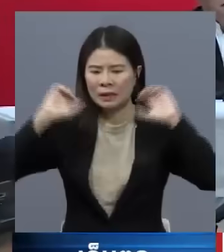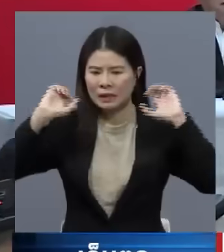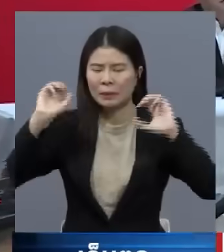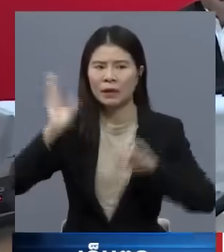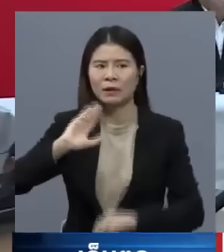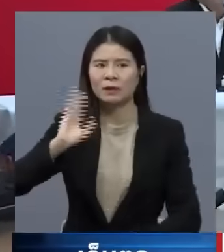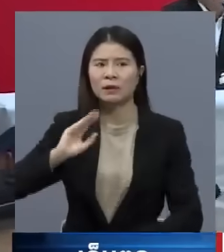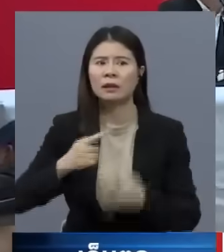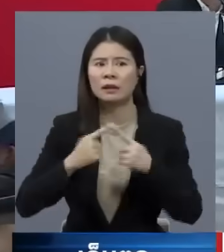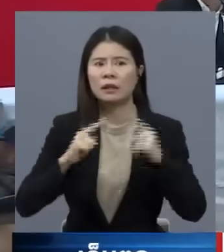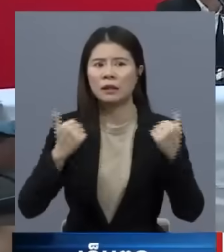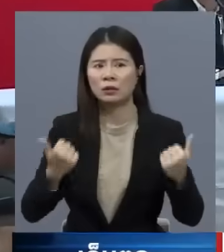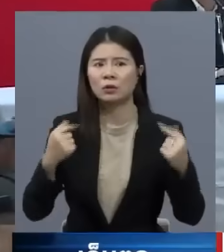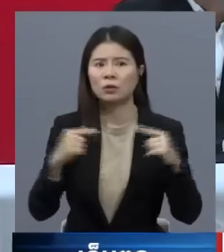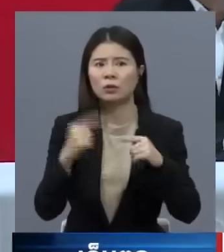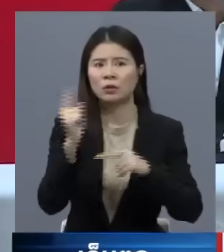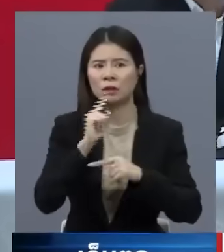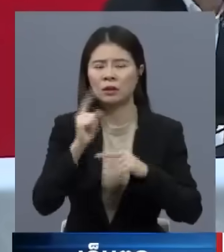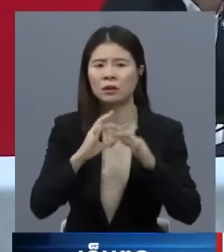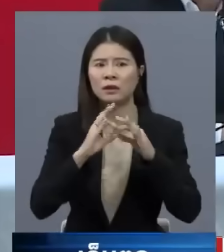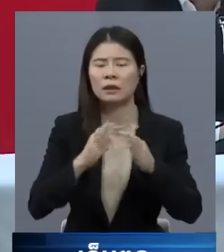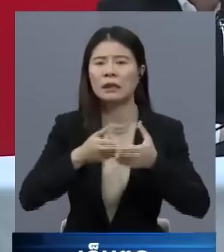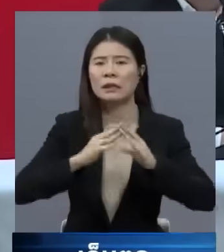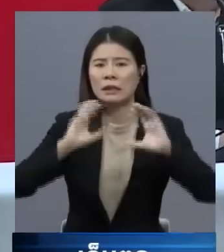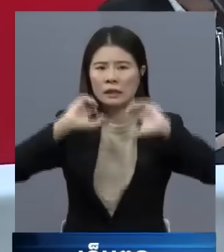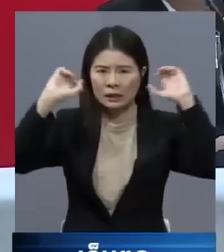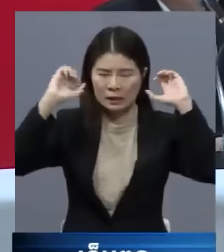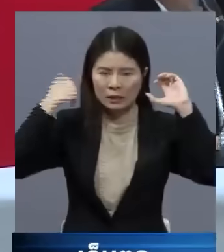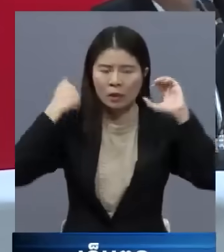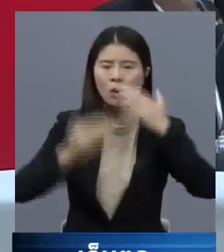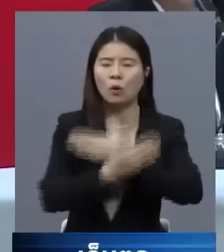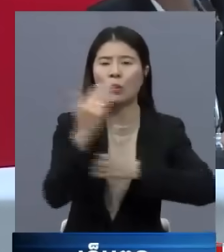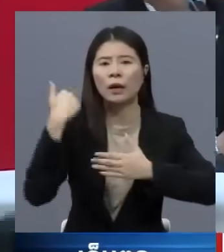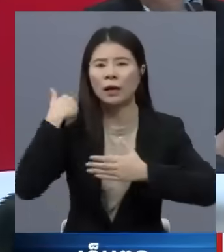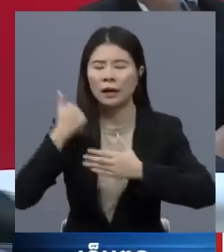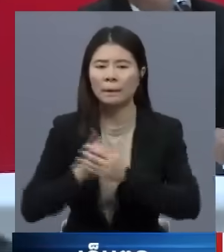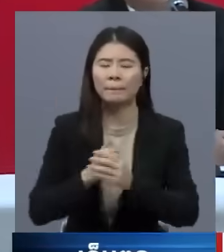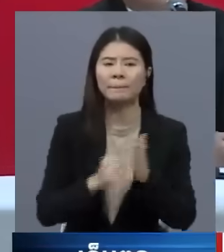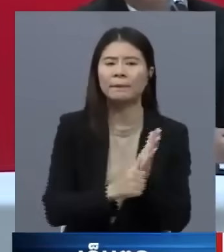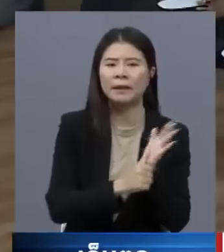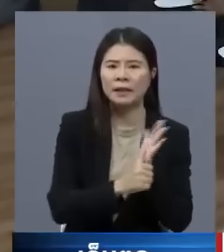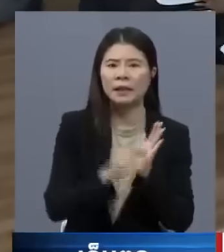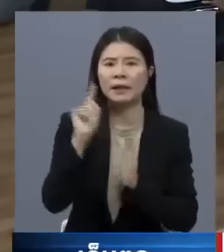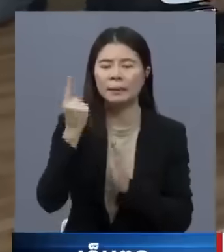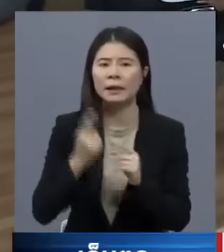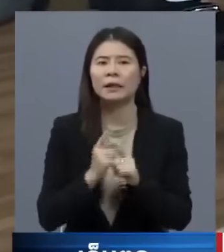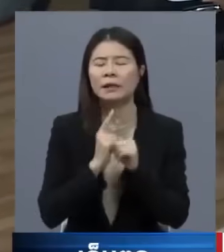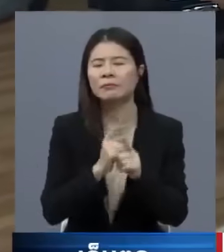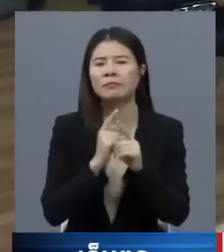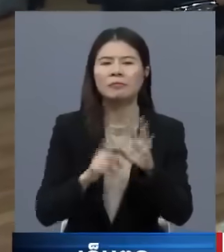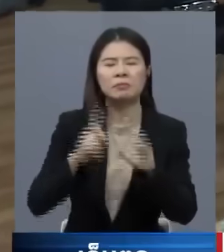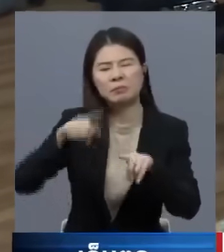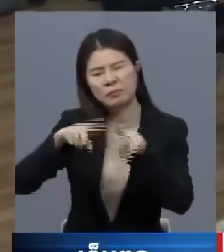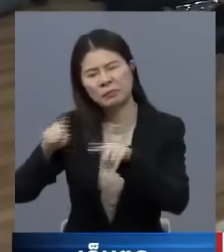ทีนี้เนี่ยสถานการณ์เวลานี้มันก็เลยทำให้สูตรการจัดตั้งรัฐบาลมีโอกาสจะปรับเปลี่ยนได้ใหม่ตามสถานการณ์ตลอดเลย